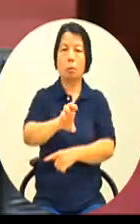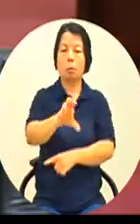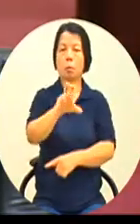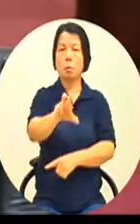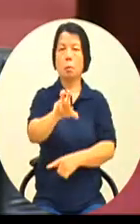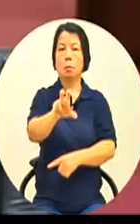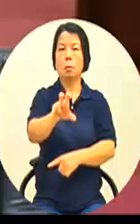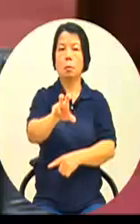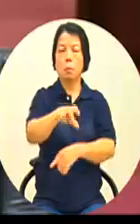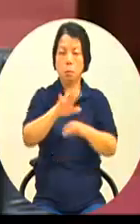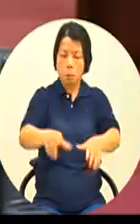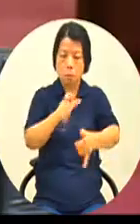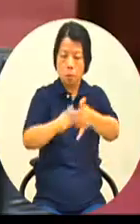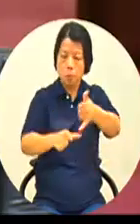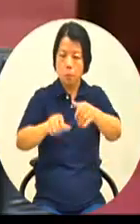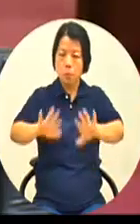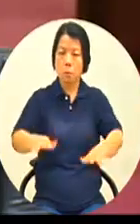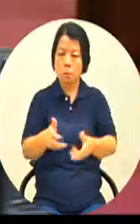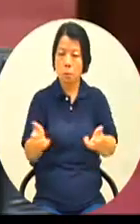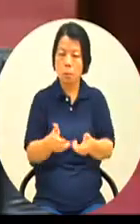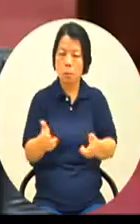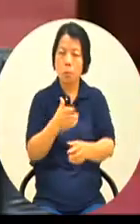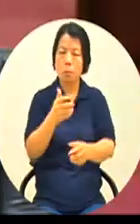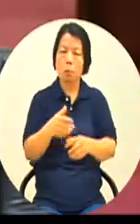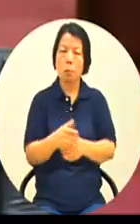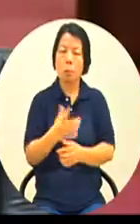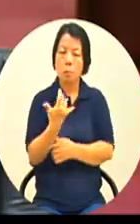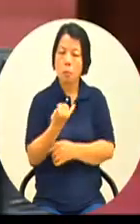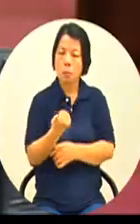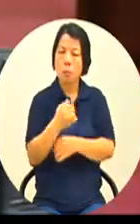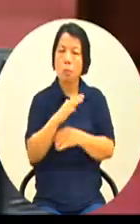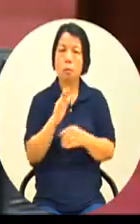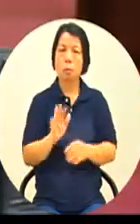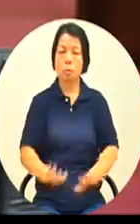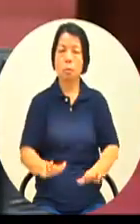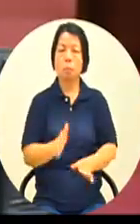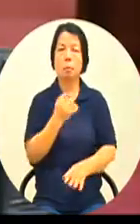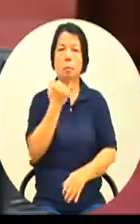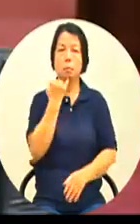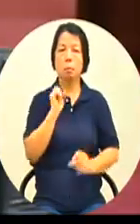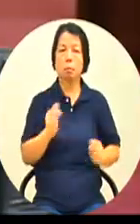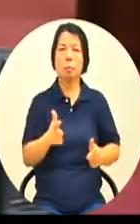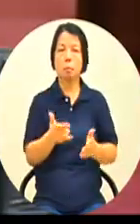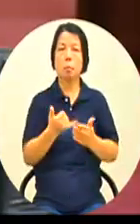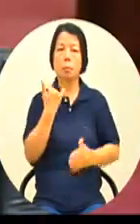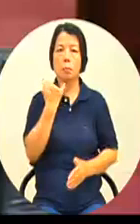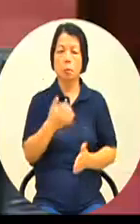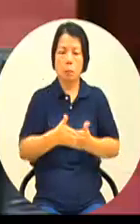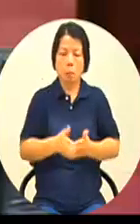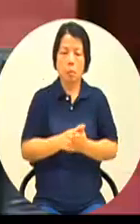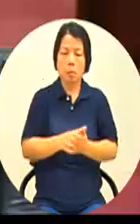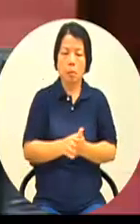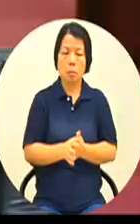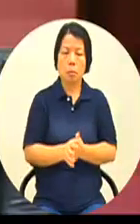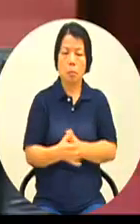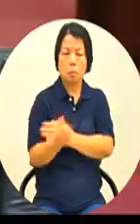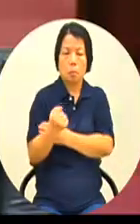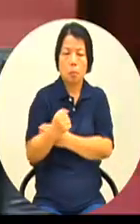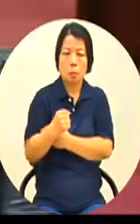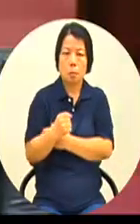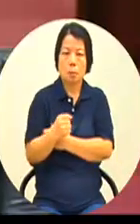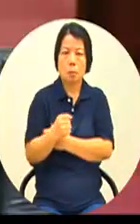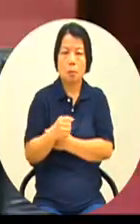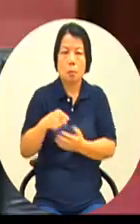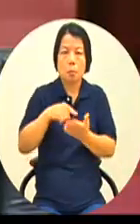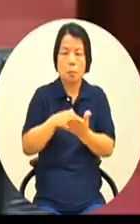到底进行是安怎？对不对？吼，是不是咱这边车咧会当哦，来过来自己来追踪一下？